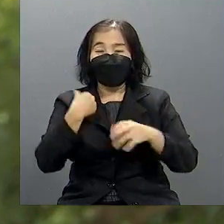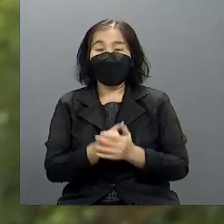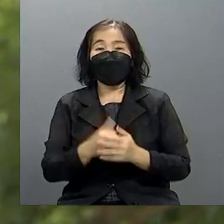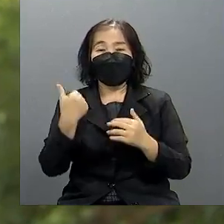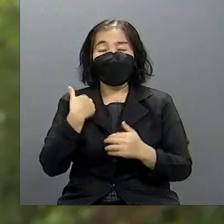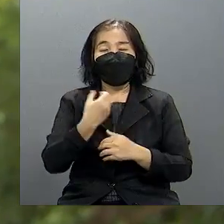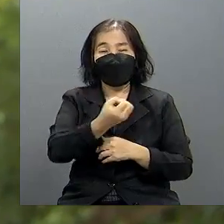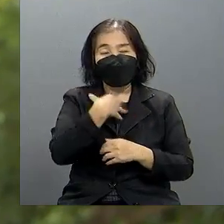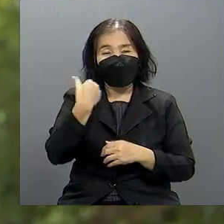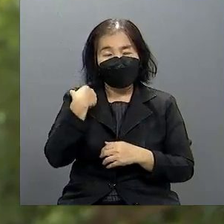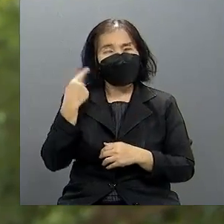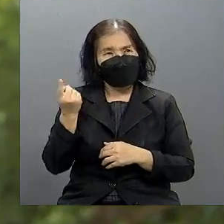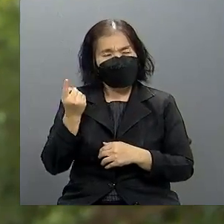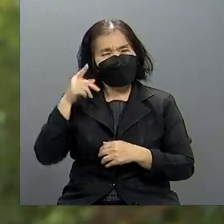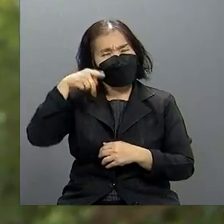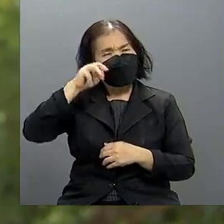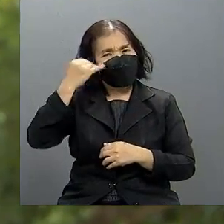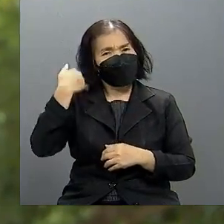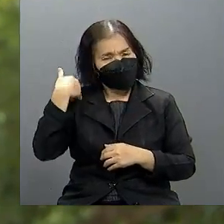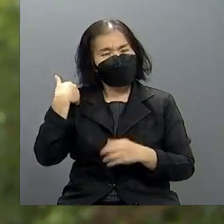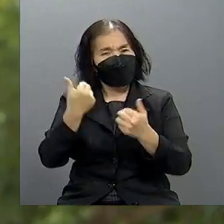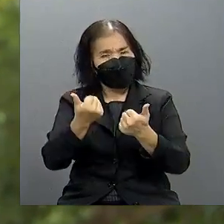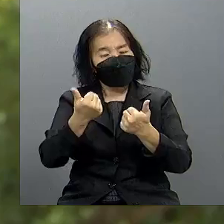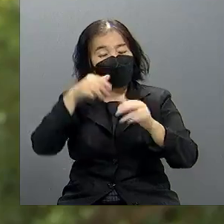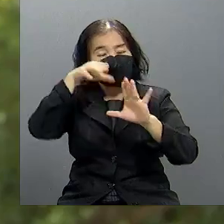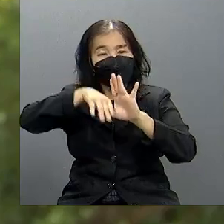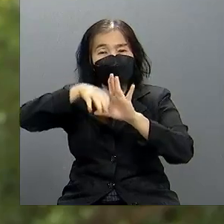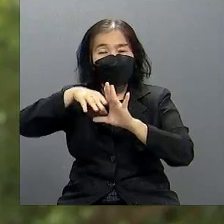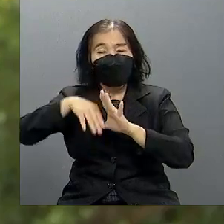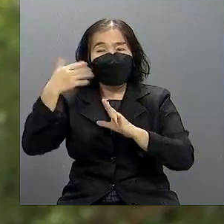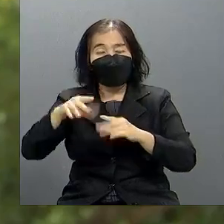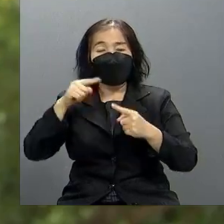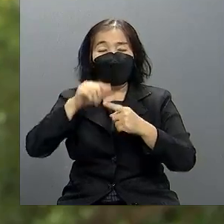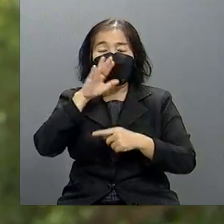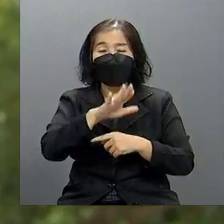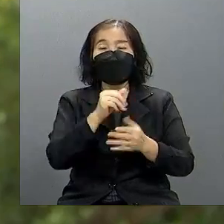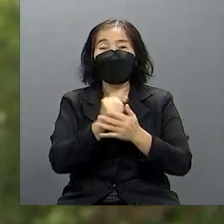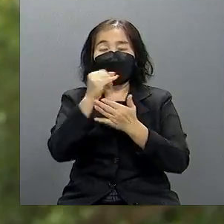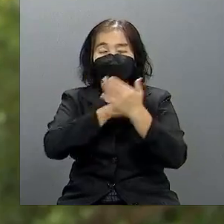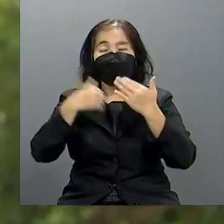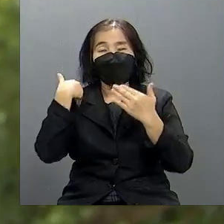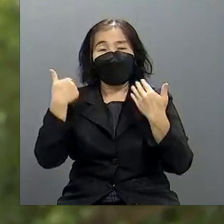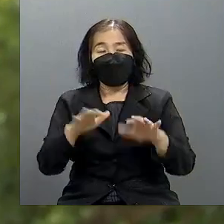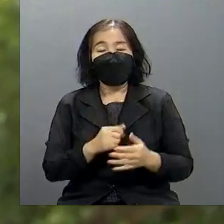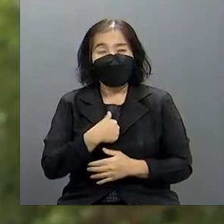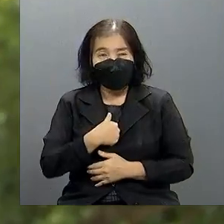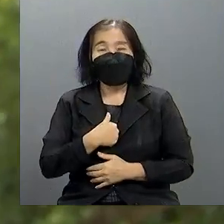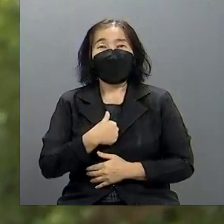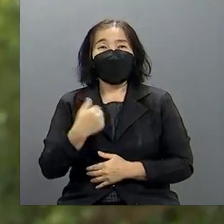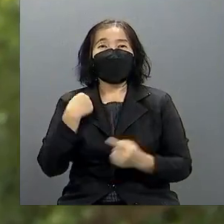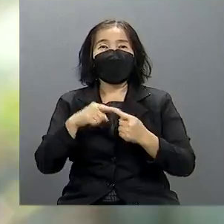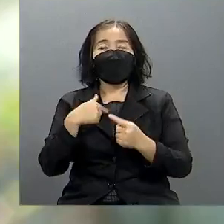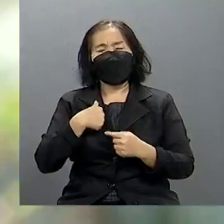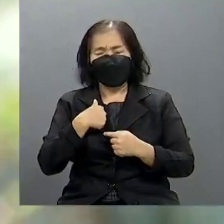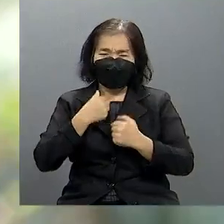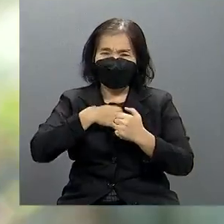ปิดรับหน่วยงานสำนักงานเกษตรจังหวัดเปิดรับในส่วนของยังสมาร์ทฟาร์มเมอร์อะไรเงี้ยค่ะเราก็เลยมีความสนใจตรงนี้อยู่แล้วอะไ